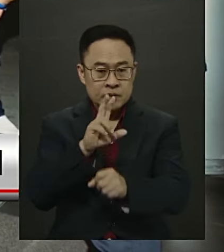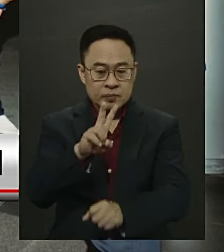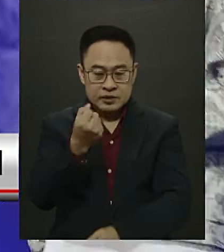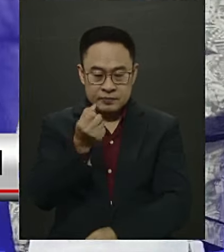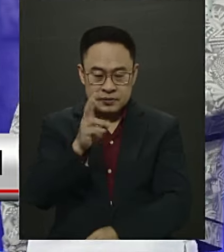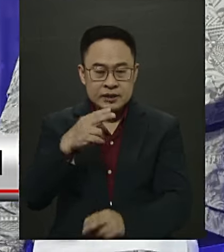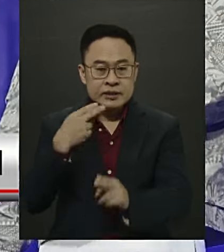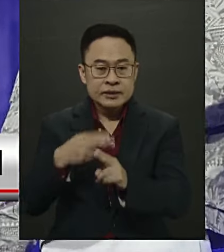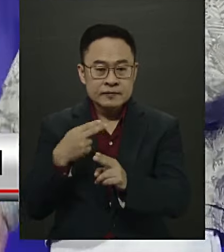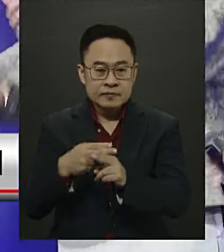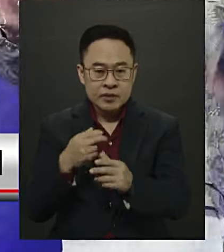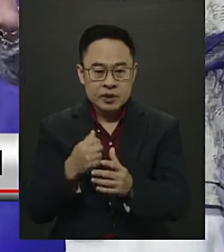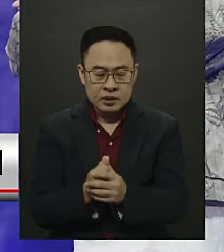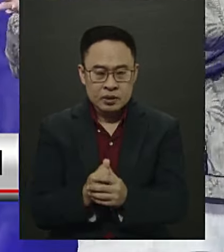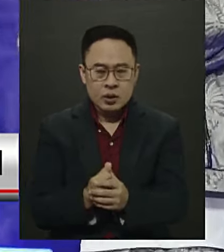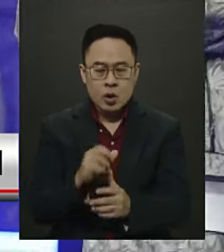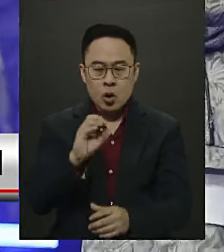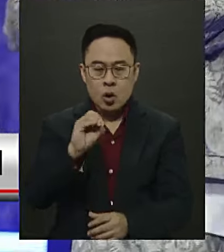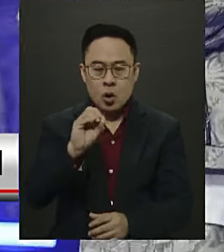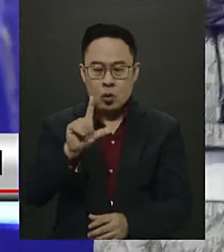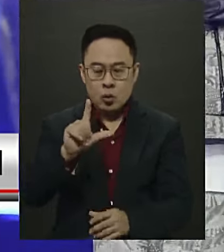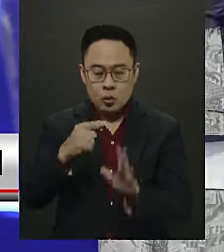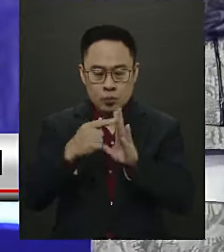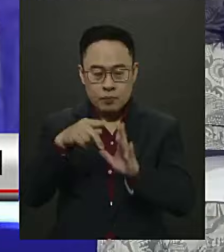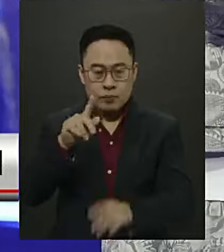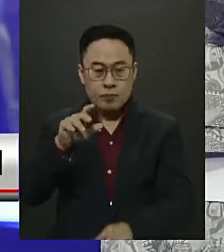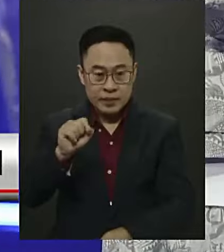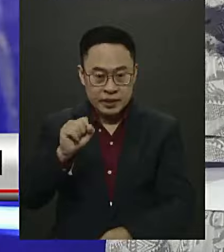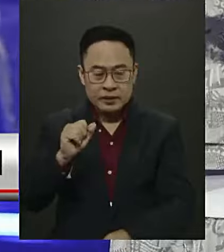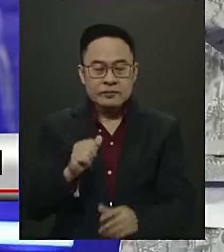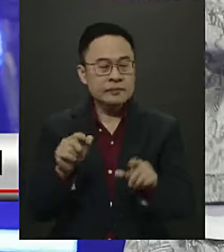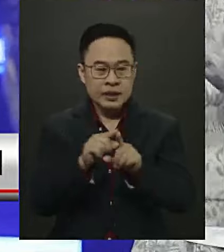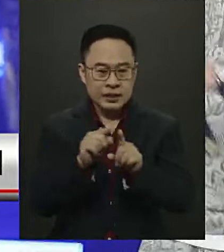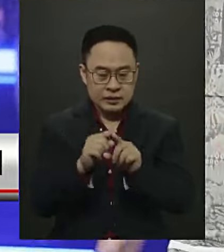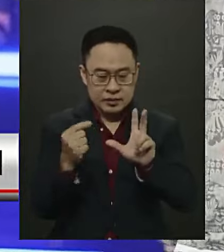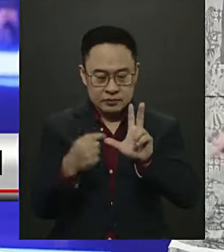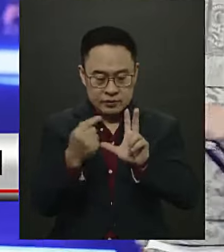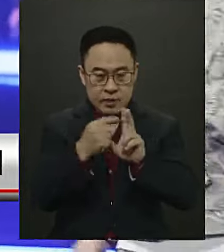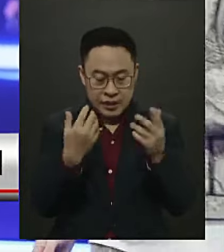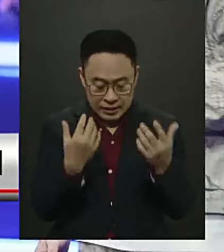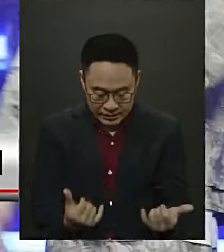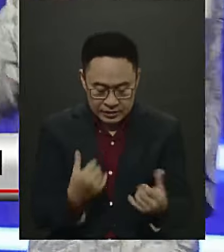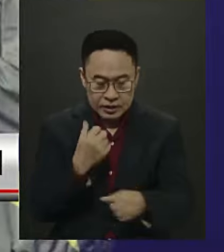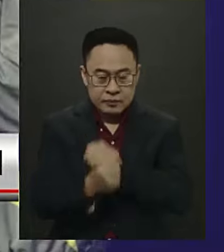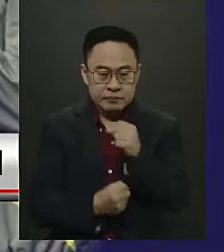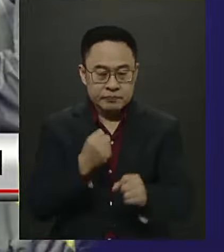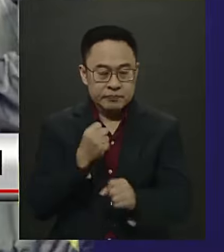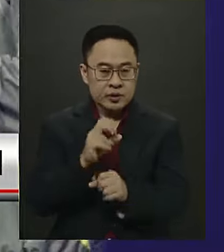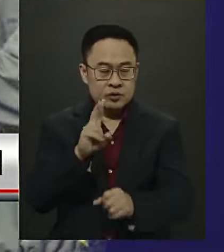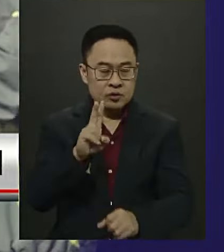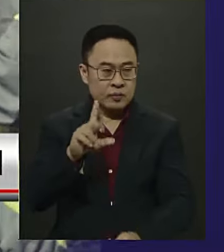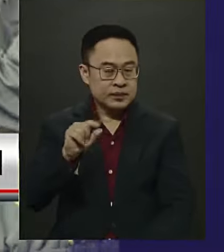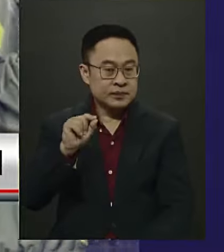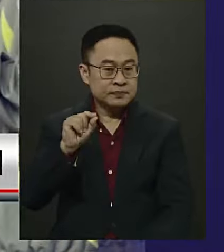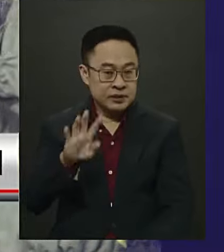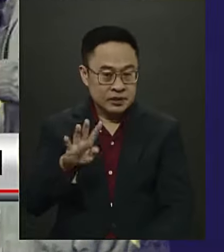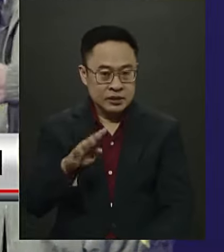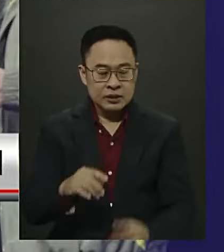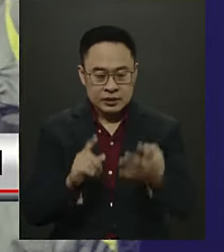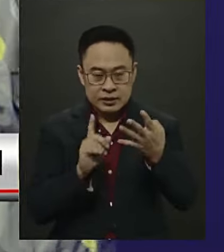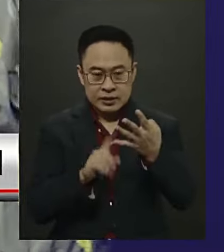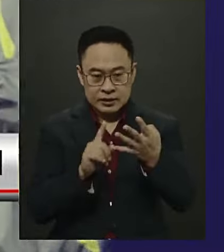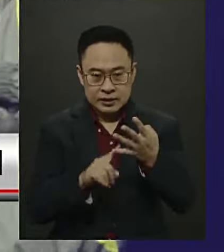นั่นก็คือโรเบนโลเปสที่มาร่วมโชว์ตัวมาร่วมอันเนี้ยที่บอกว่านักบาสเกตบอลมาเยือนไทยคนที่4ไม่